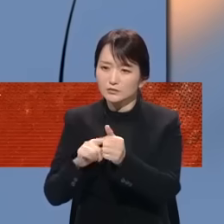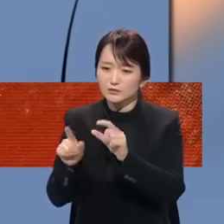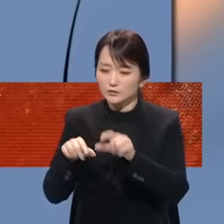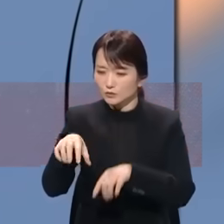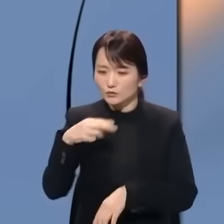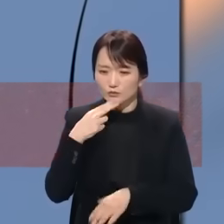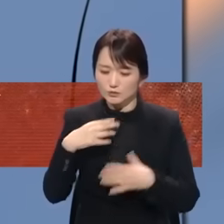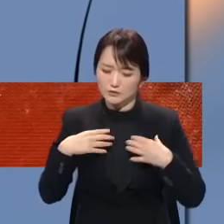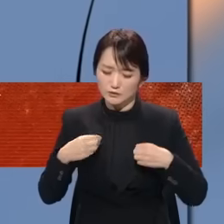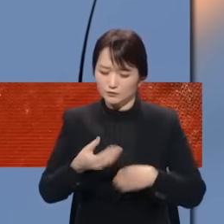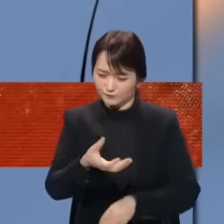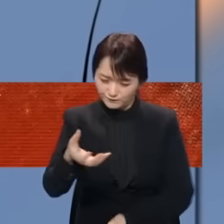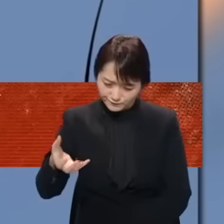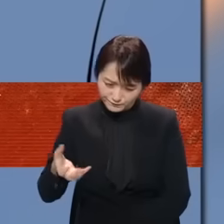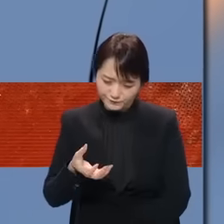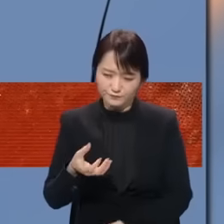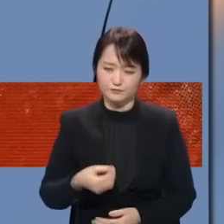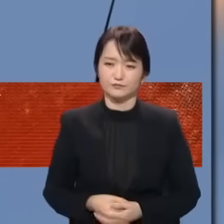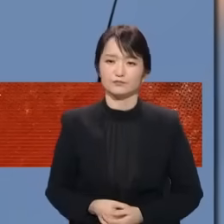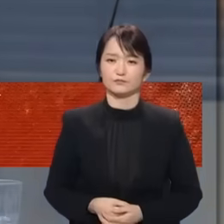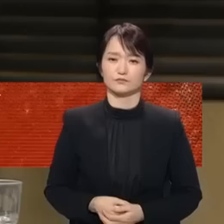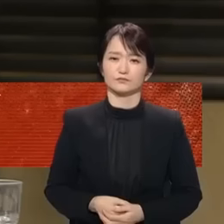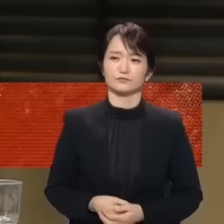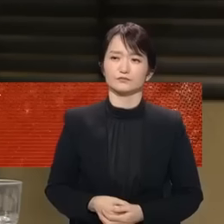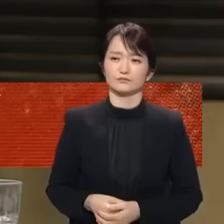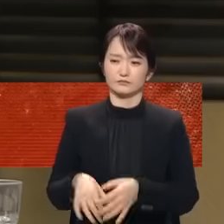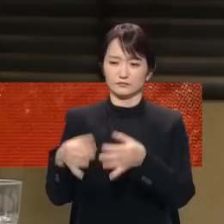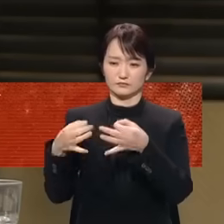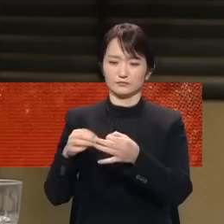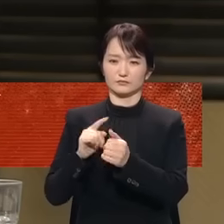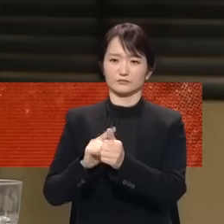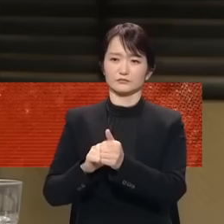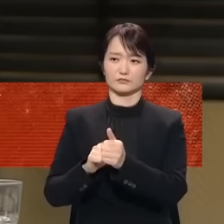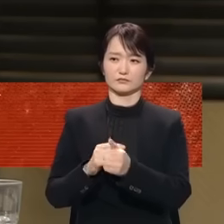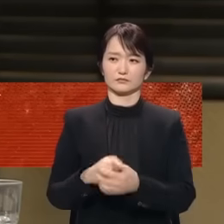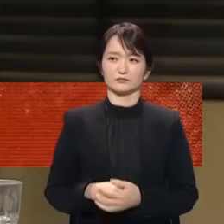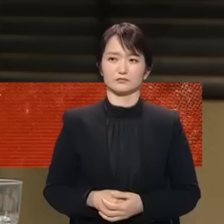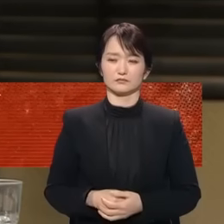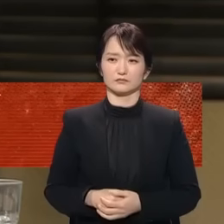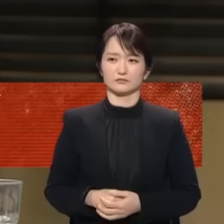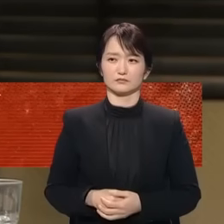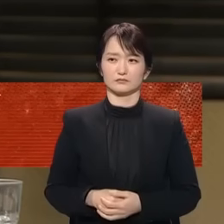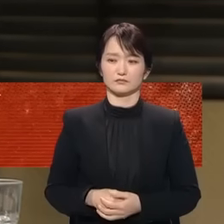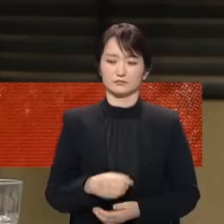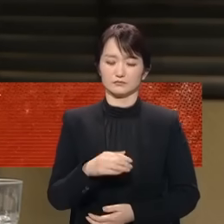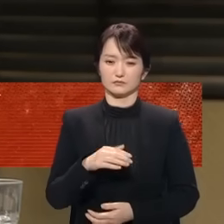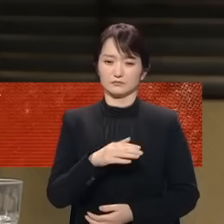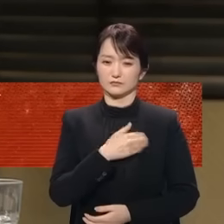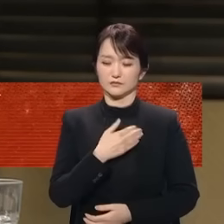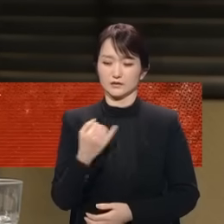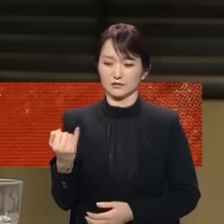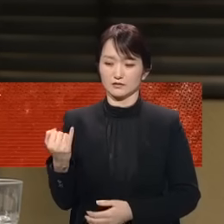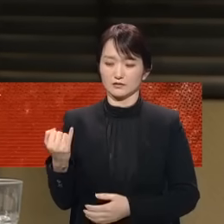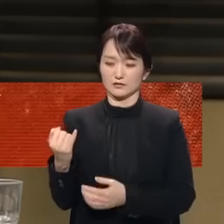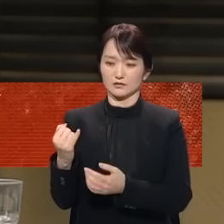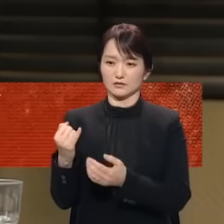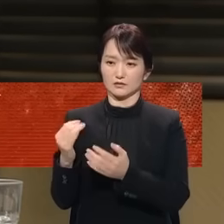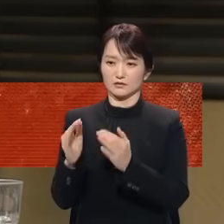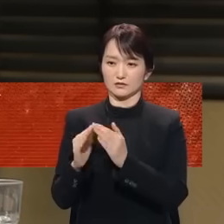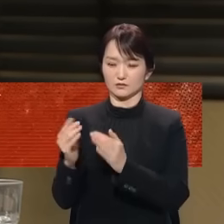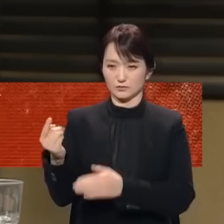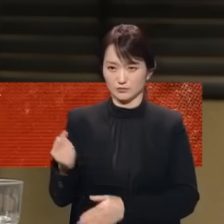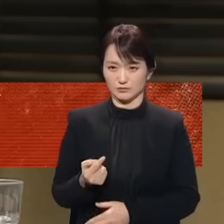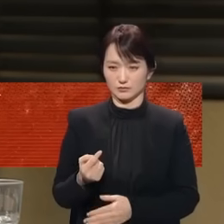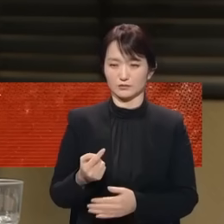전전하던 그런 남성이었다 김씨가이 그 언니 그러니까 내연의 집에 찾아온 상황이었는데